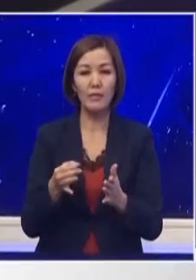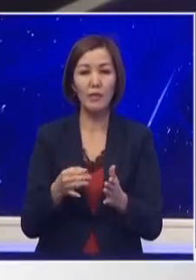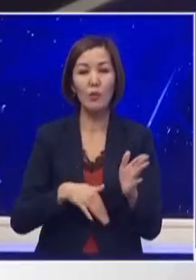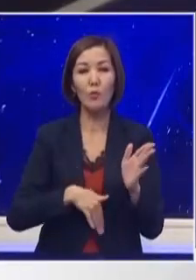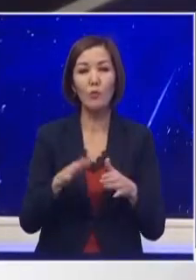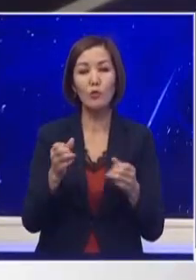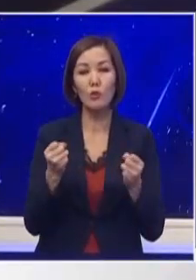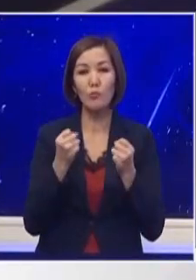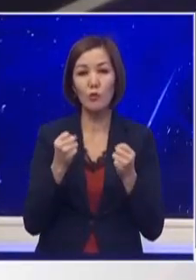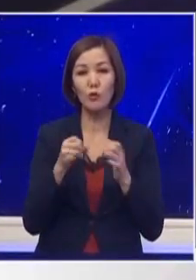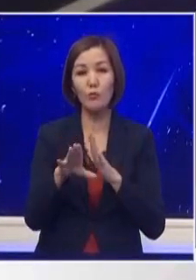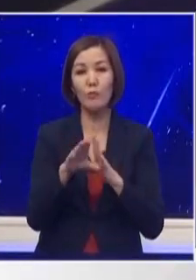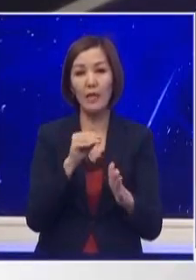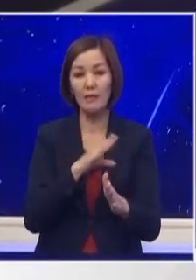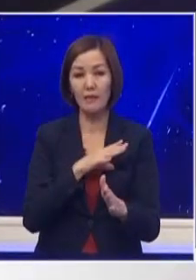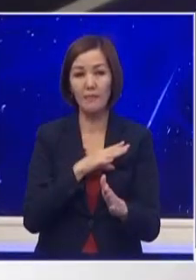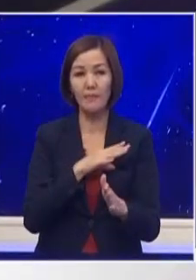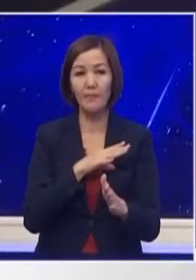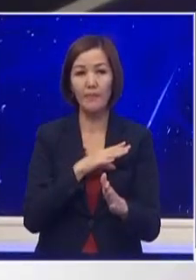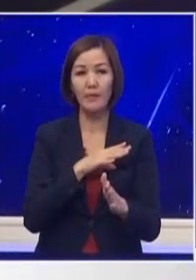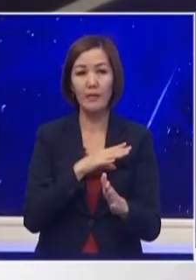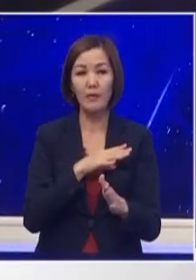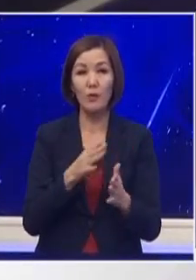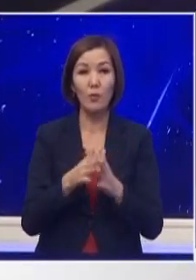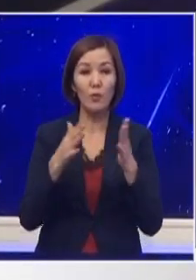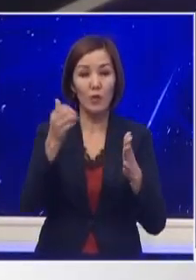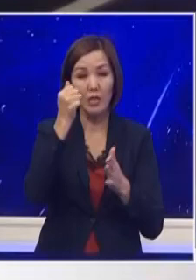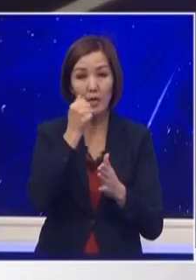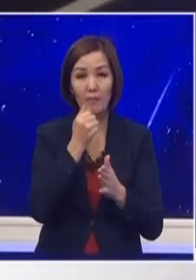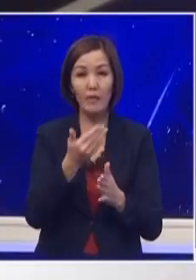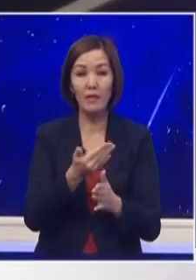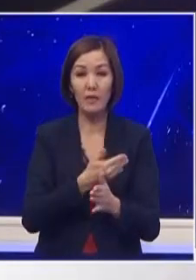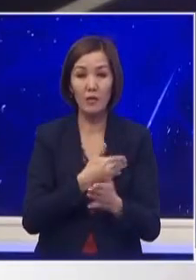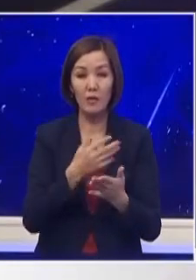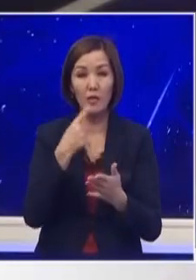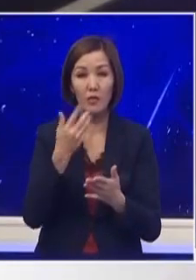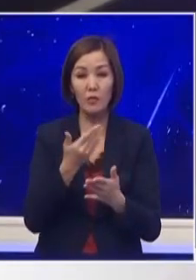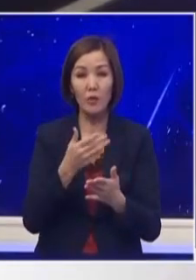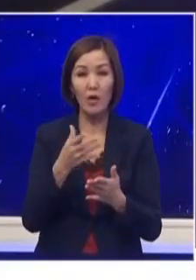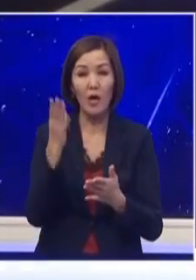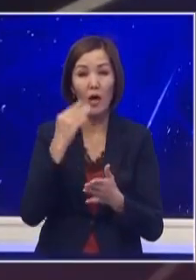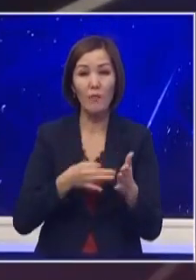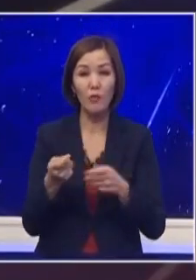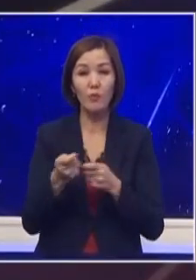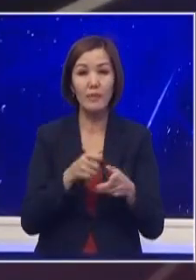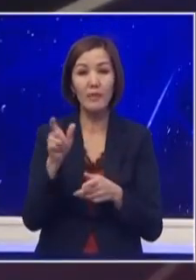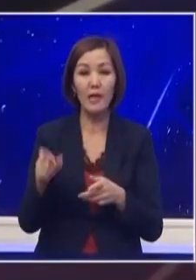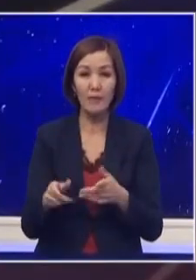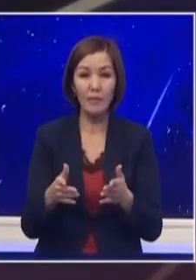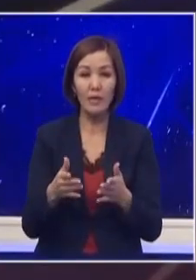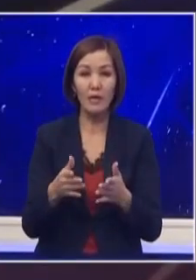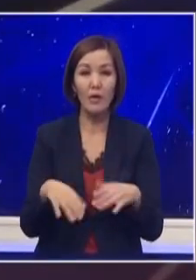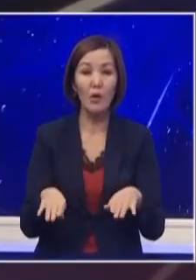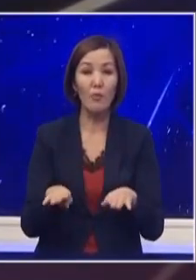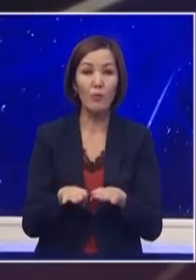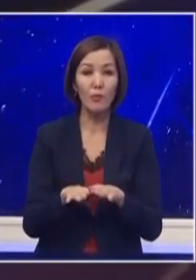үздік спортшысы болдым, Аллаға шүкір. Үлкен рахмет айтамын осы Алматы облысының әкіміне. Және де осындай